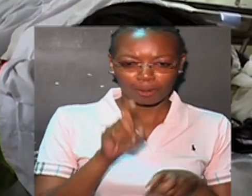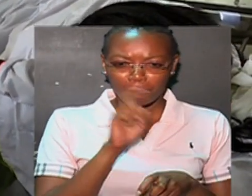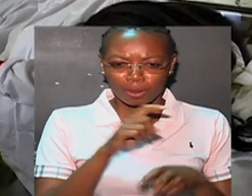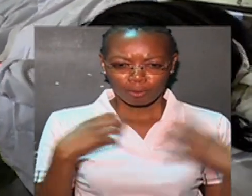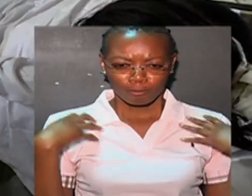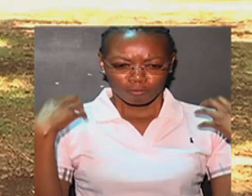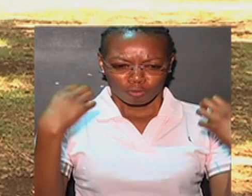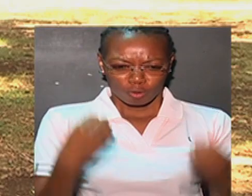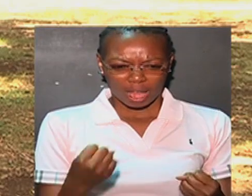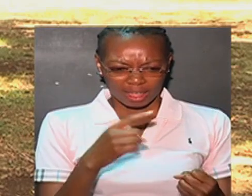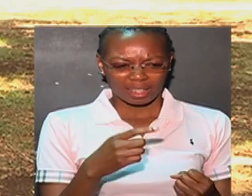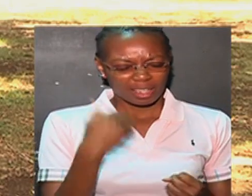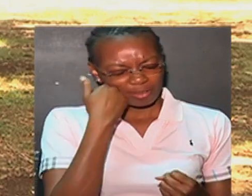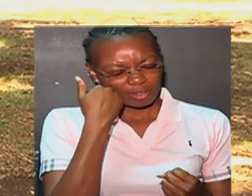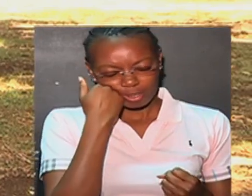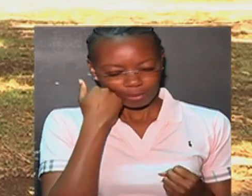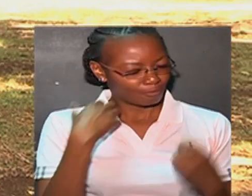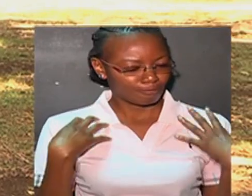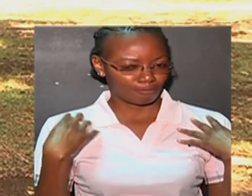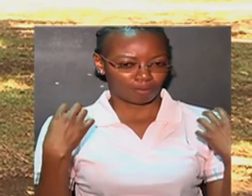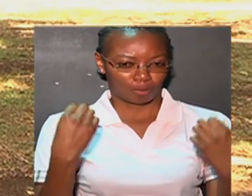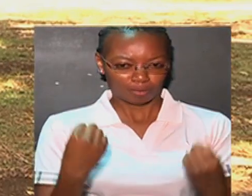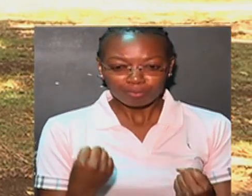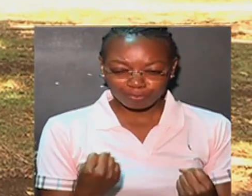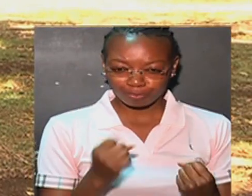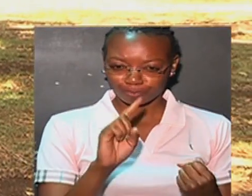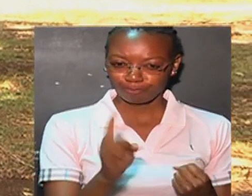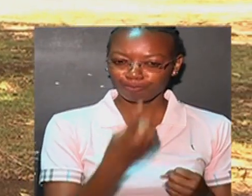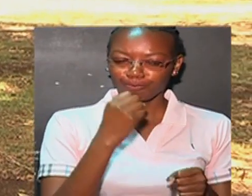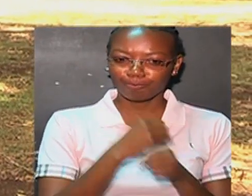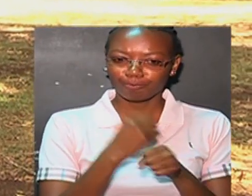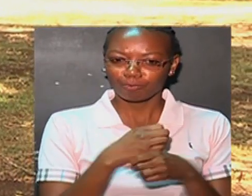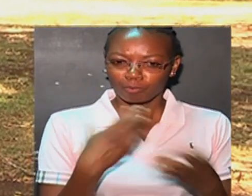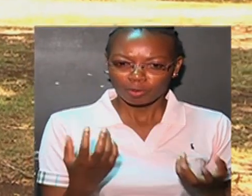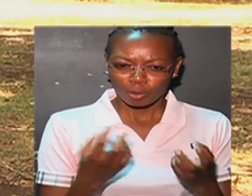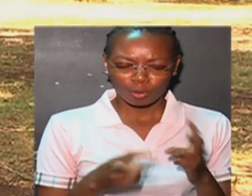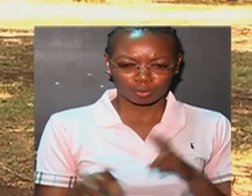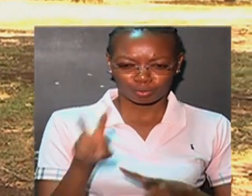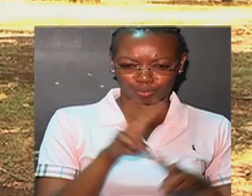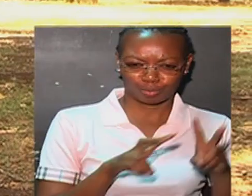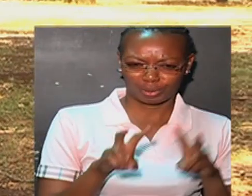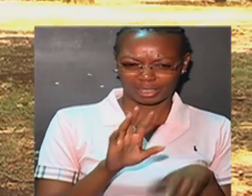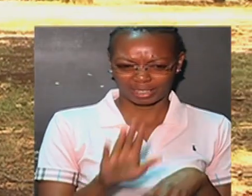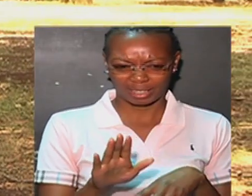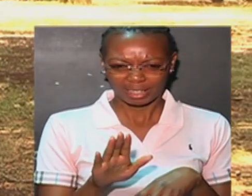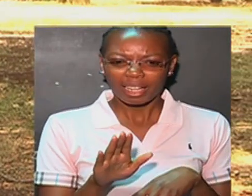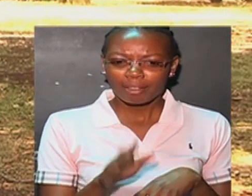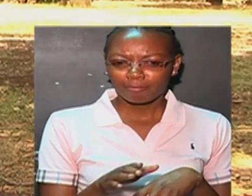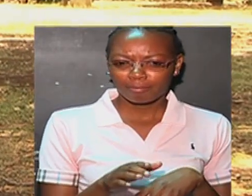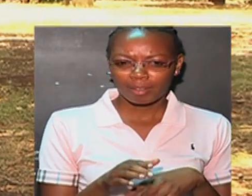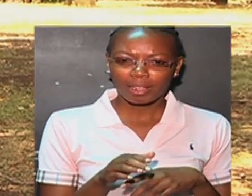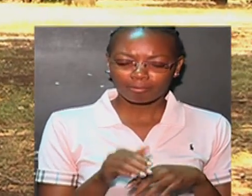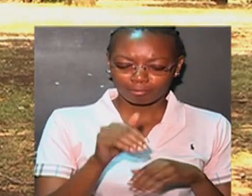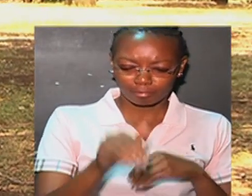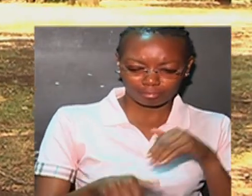asiwe mgonjwa. Kwanza, kitu cha kwanza ni lazima upate nyama ambao, mnyama ambao iko